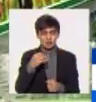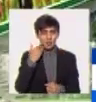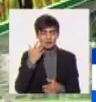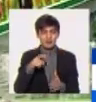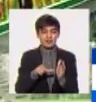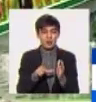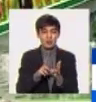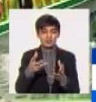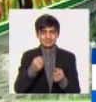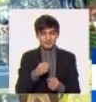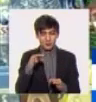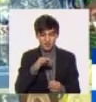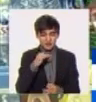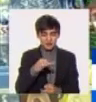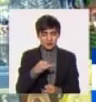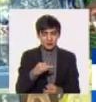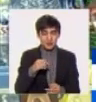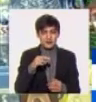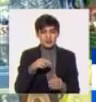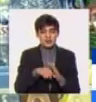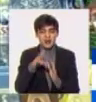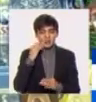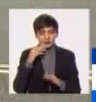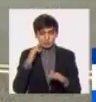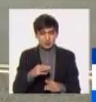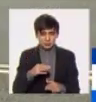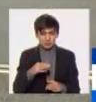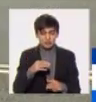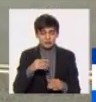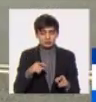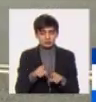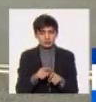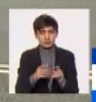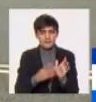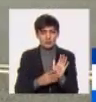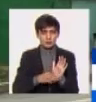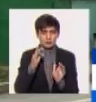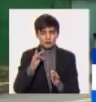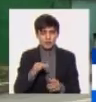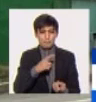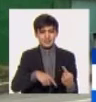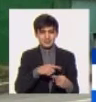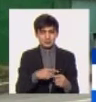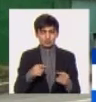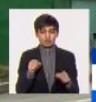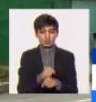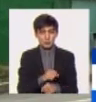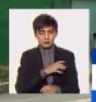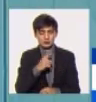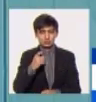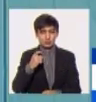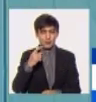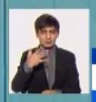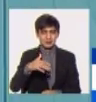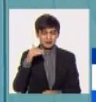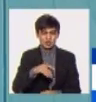налоговой отчетности. Все же в палате предпринимателей Алматы подсчитали, что это почти 90% бизнеса и более 150